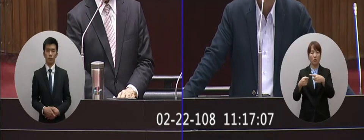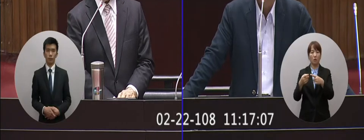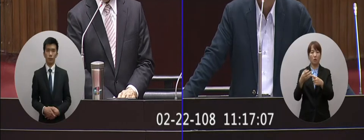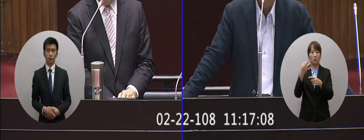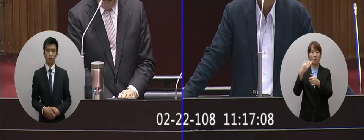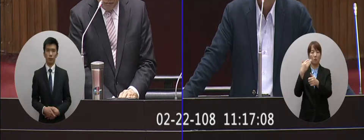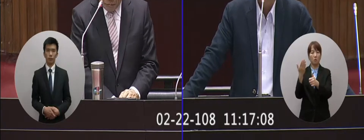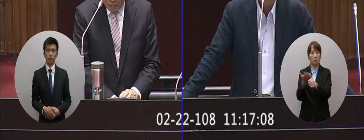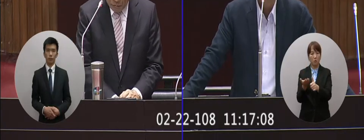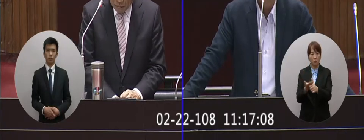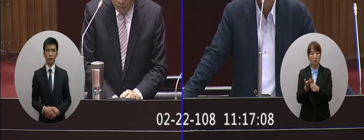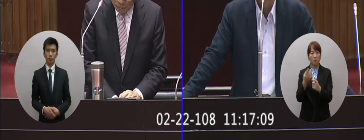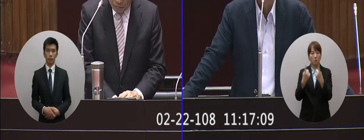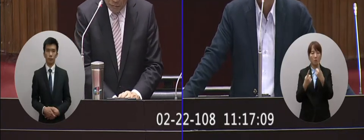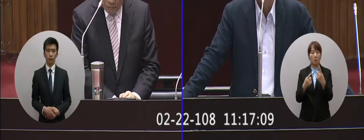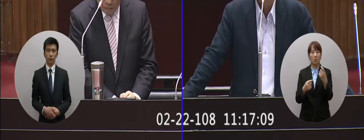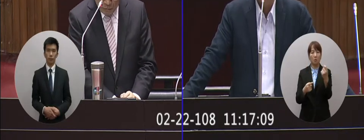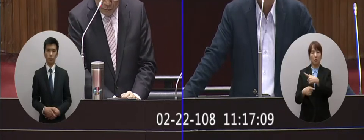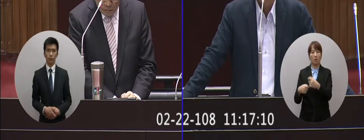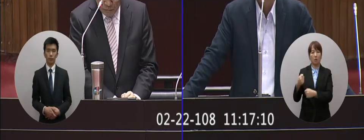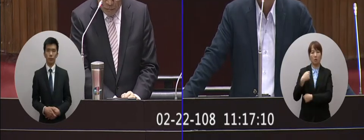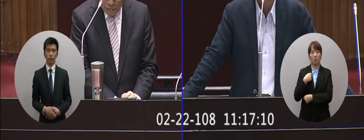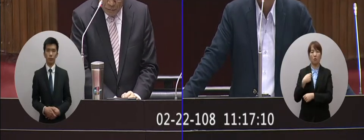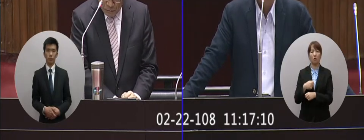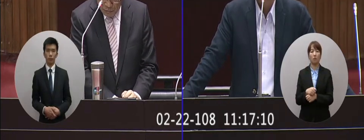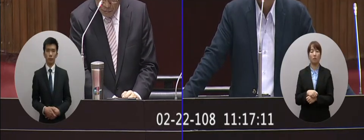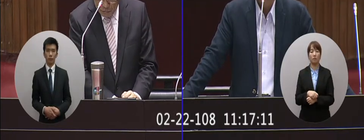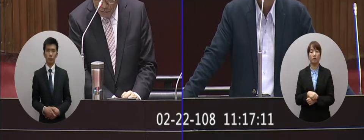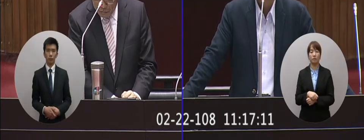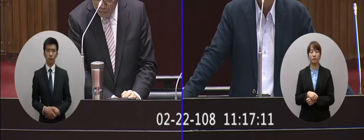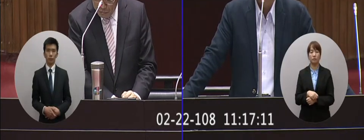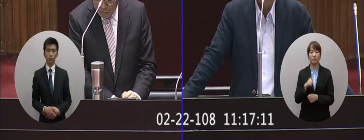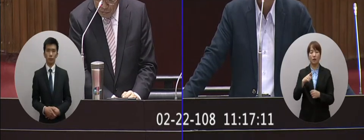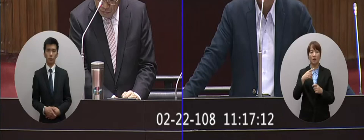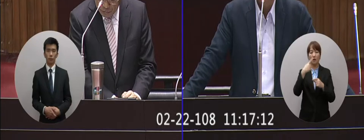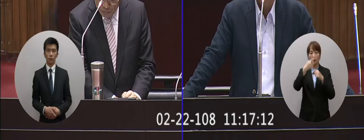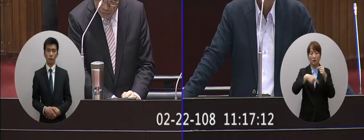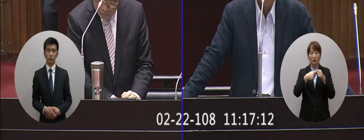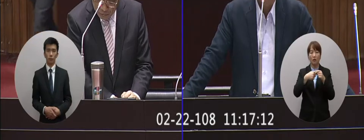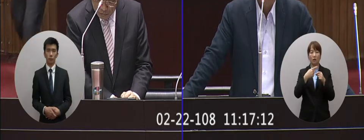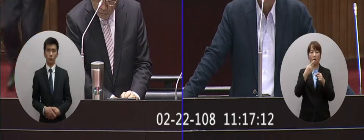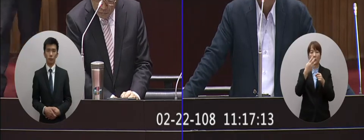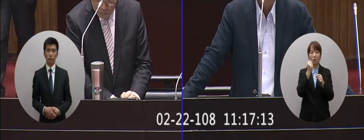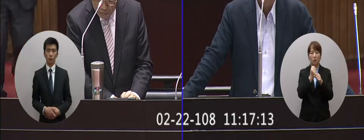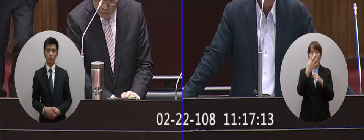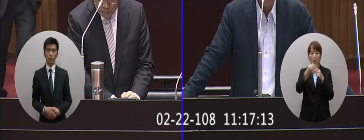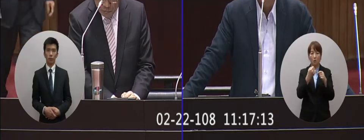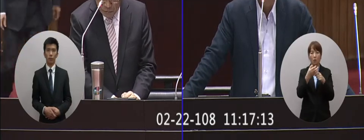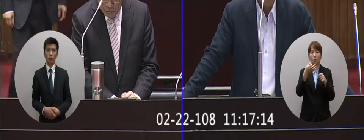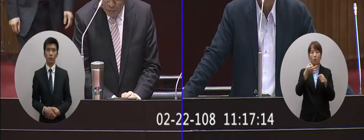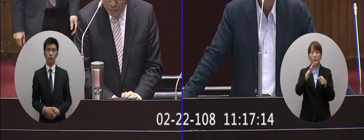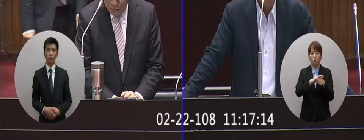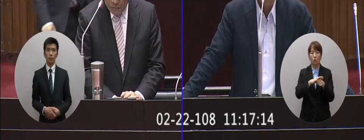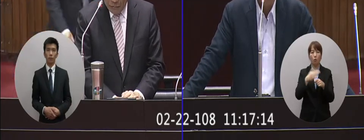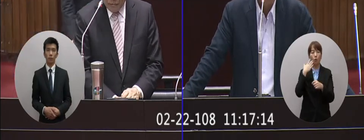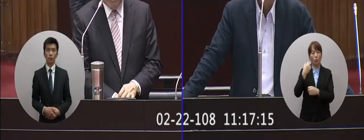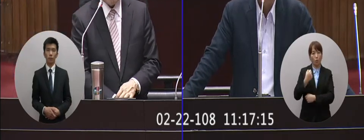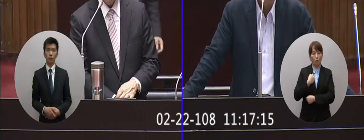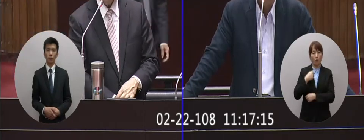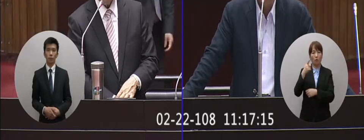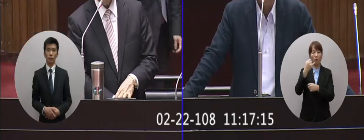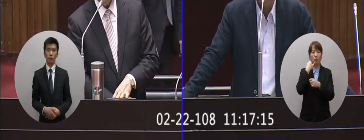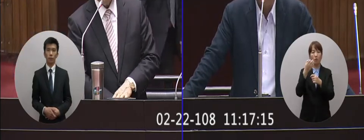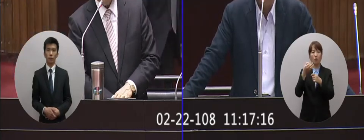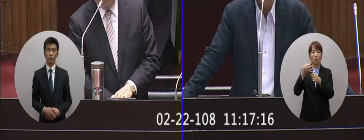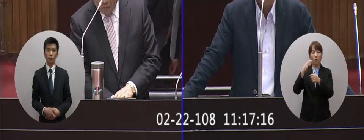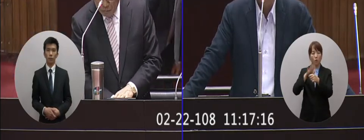比军还要大力一点了。好，那年资补偿金的部分，啊，军人可以有年资补偿